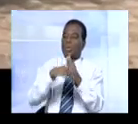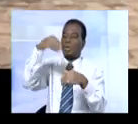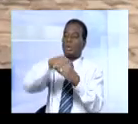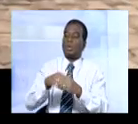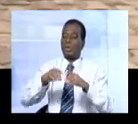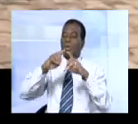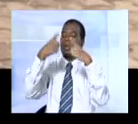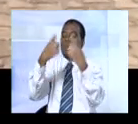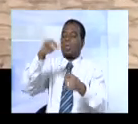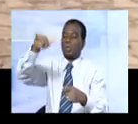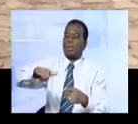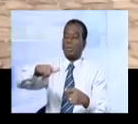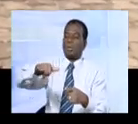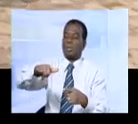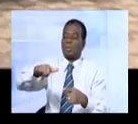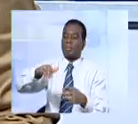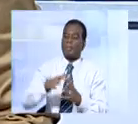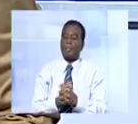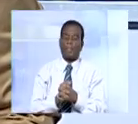le district de Yamoussoukro.